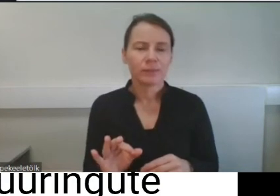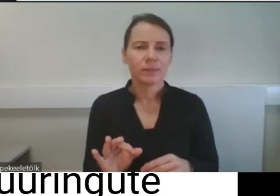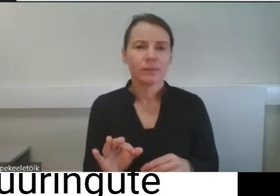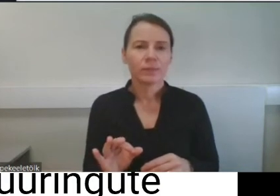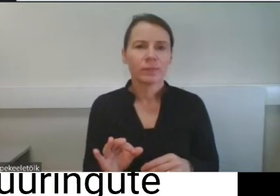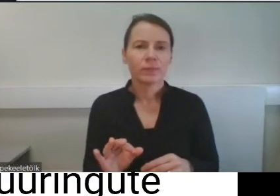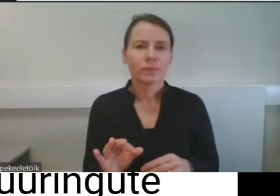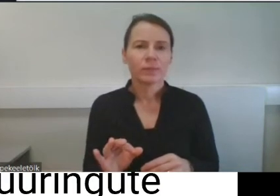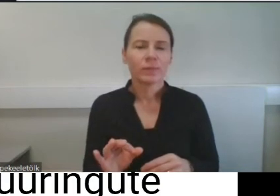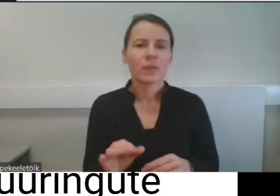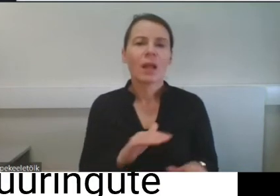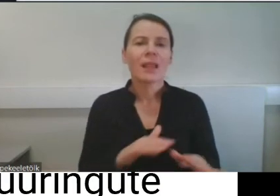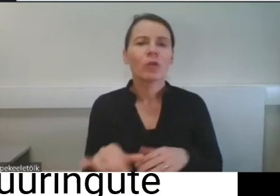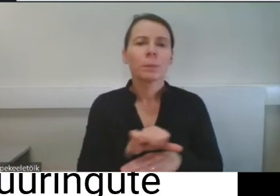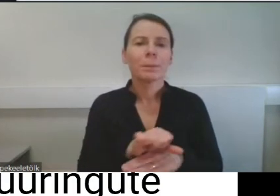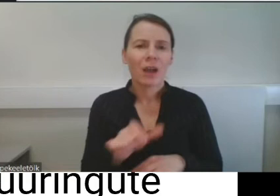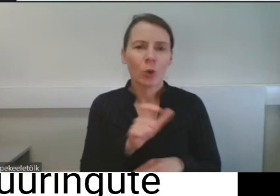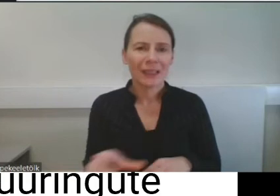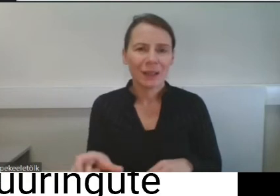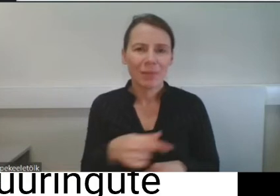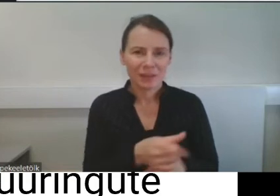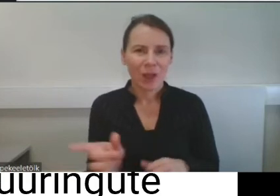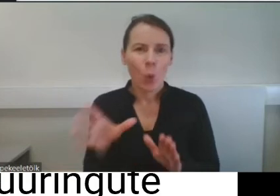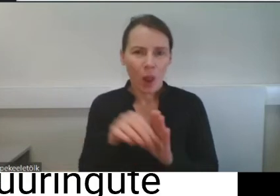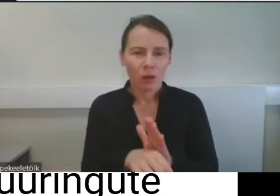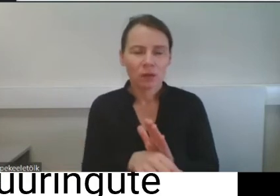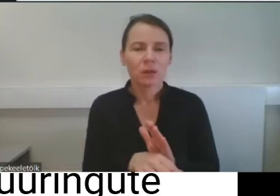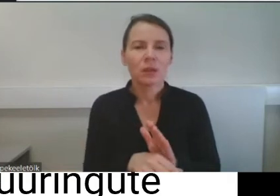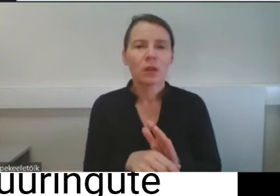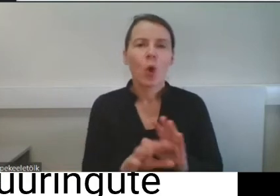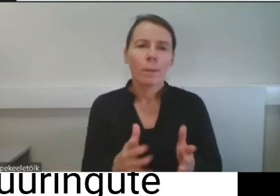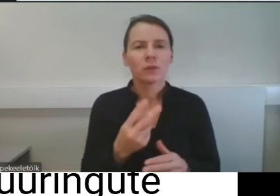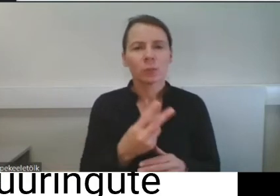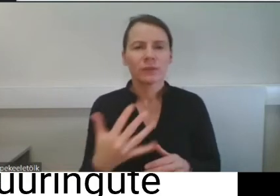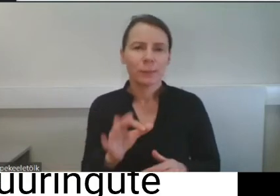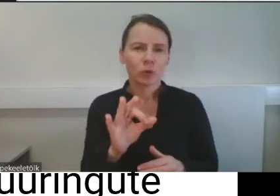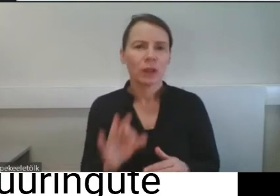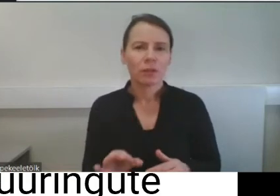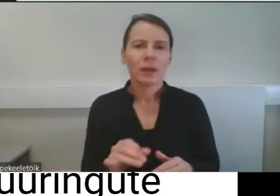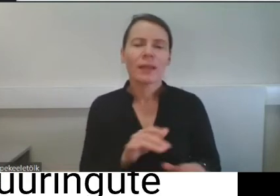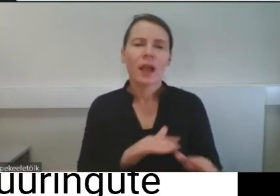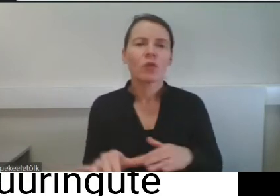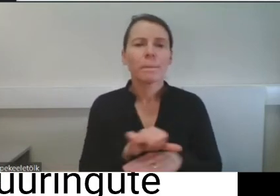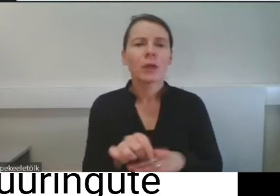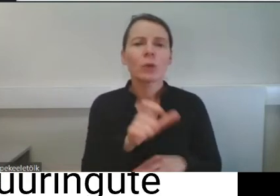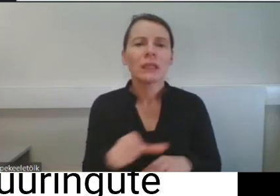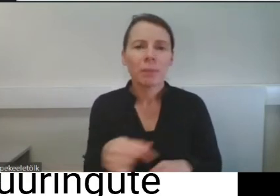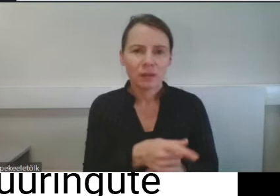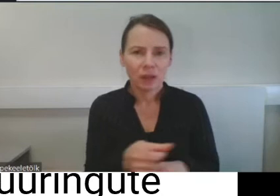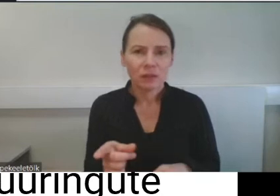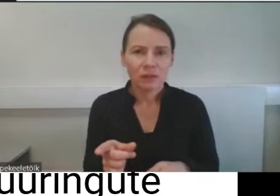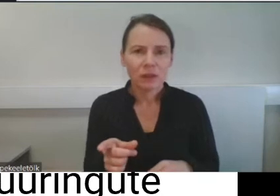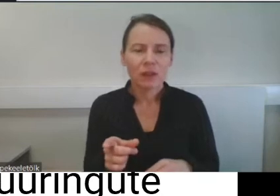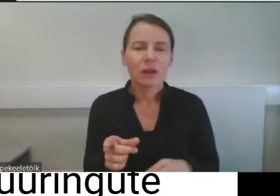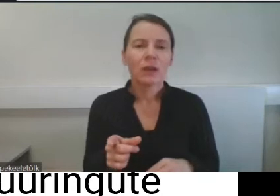Et keda huvitab, siis saab täpsemalt vaadata. Ja valime aluseks oli siis